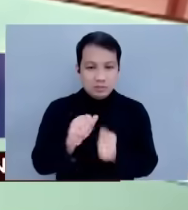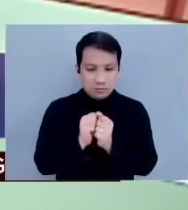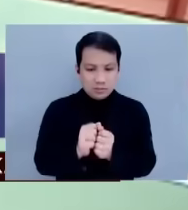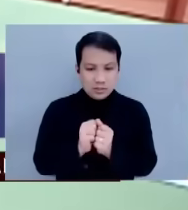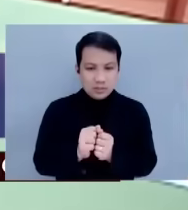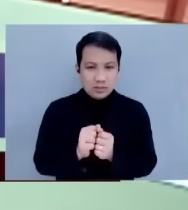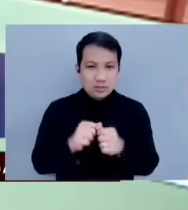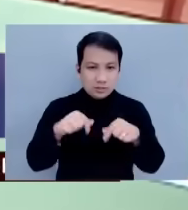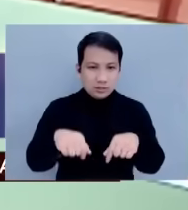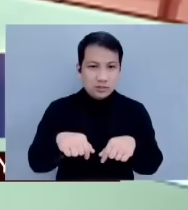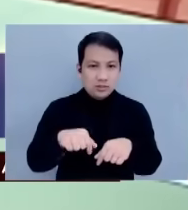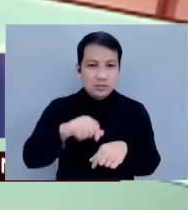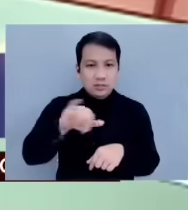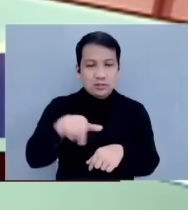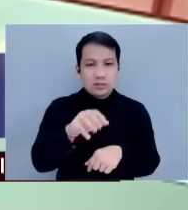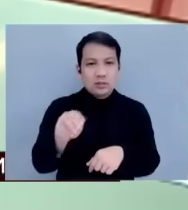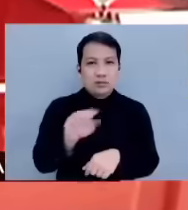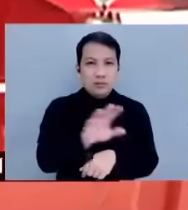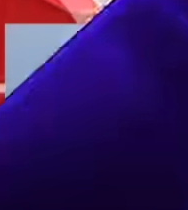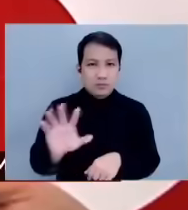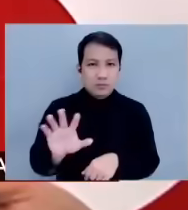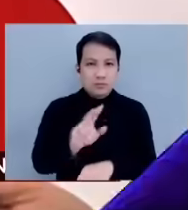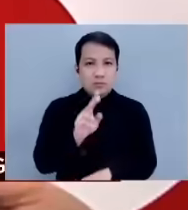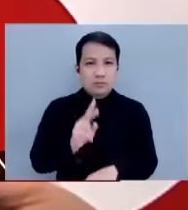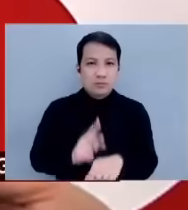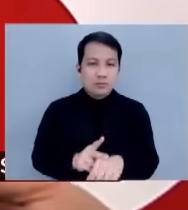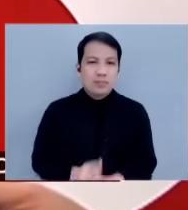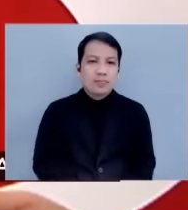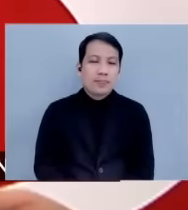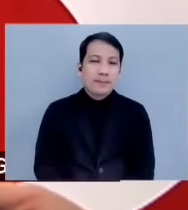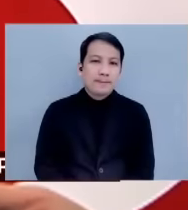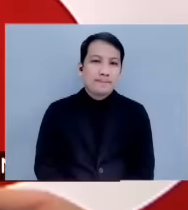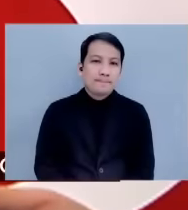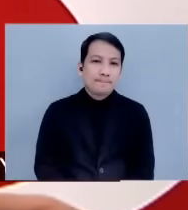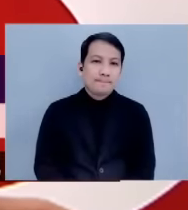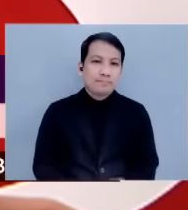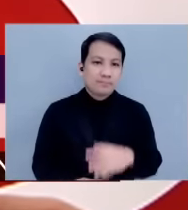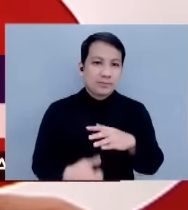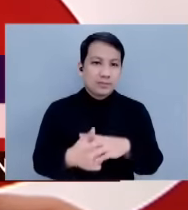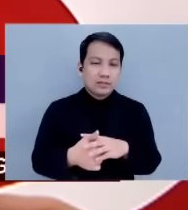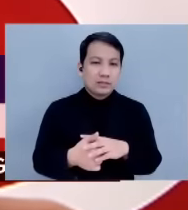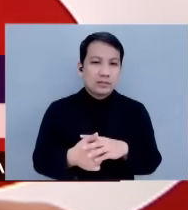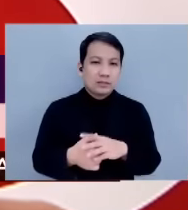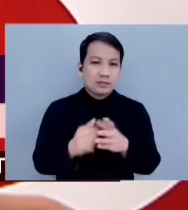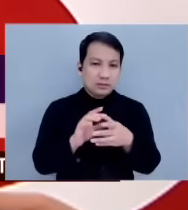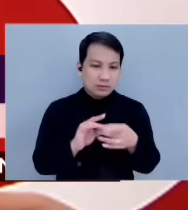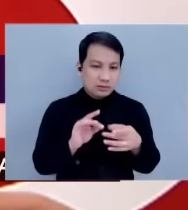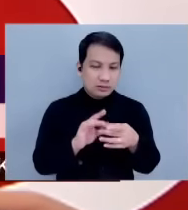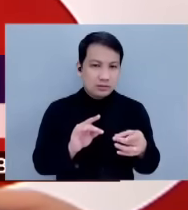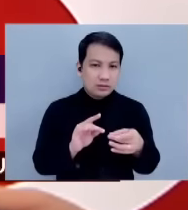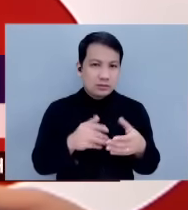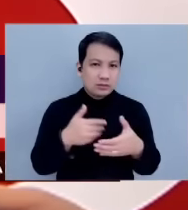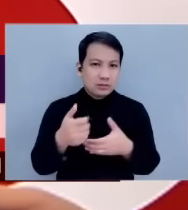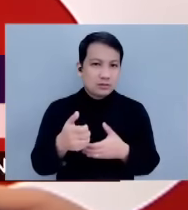Jiggy Manikad sa Frontline Pilipinas. Lalabas ulit ako for stories. Pero